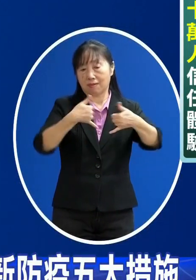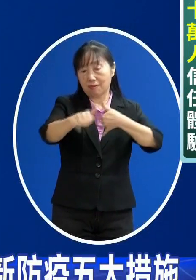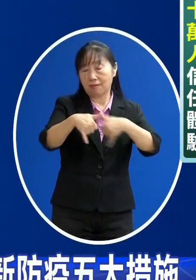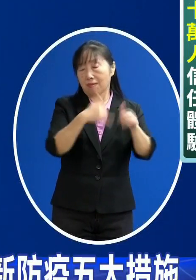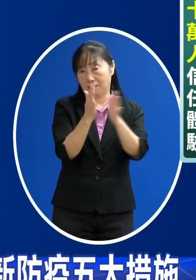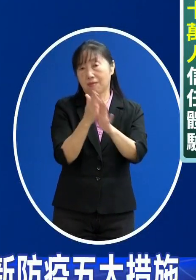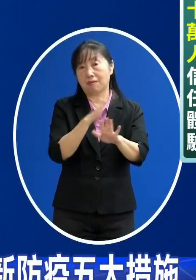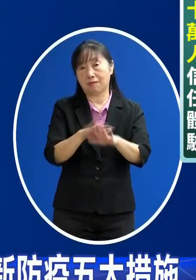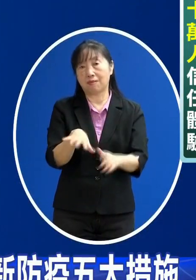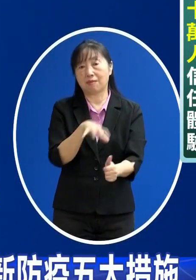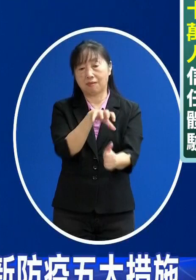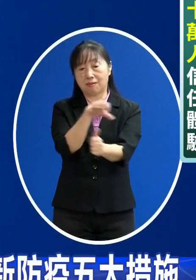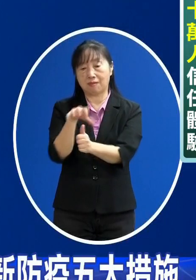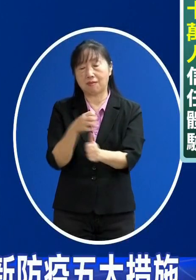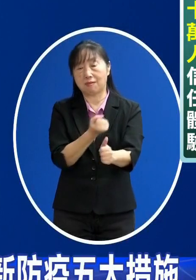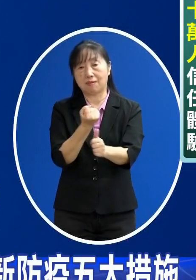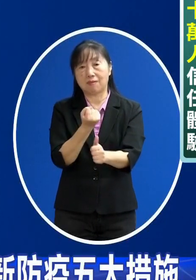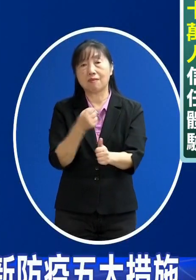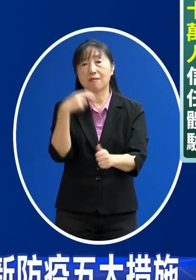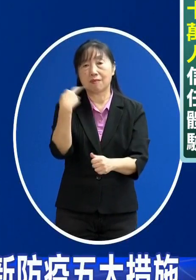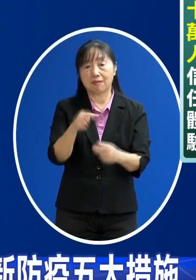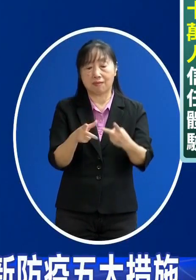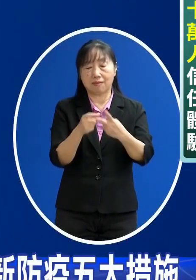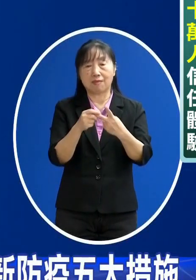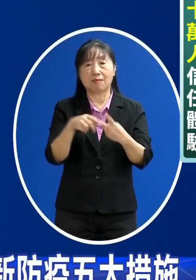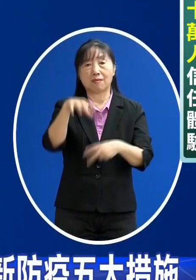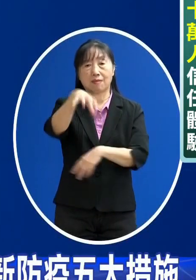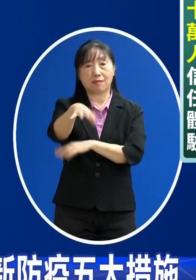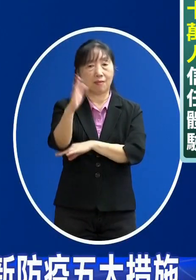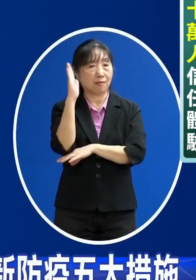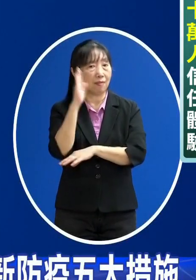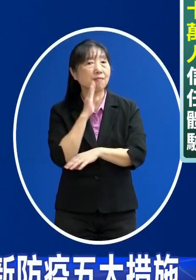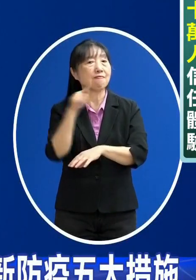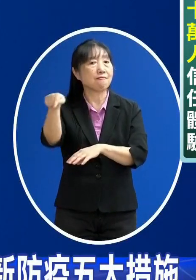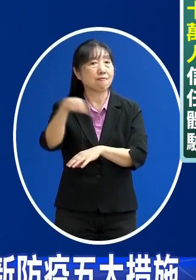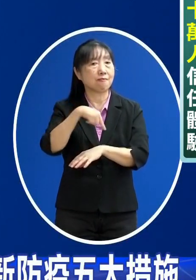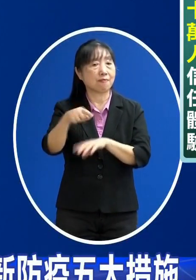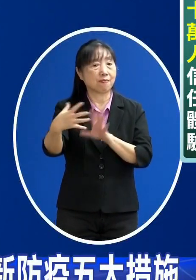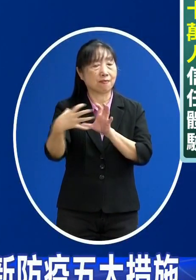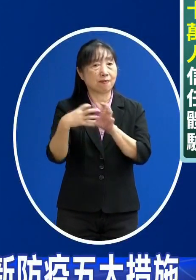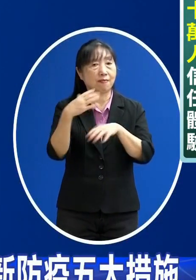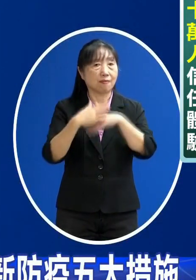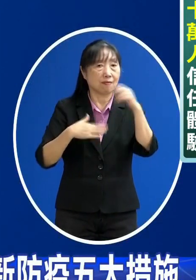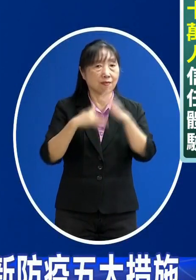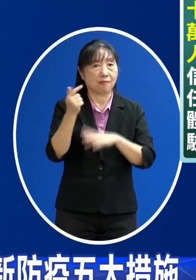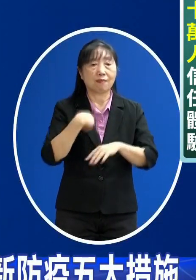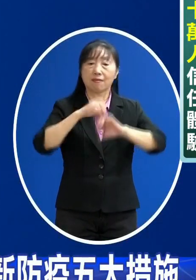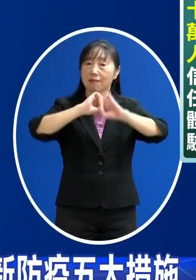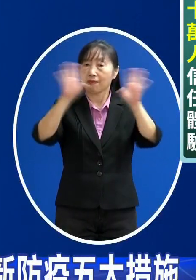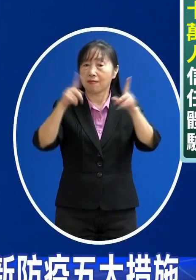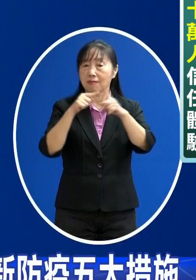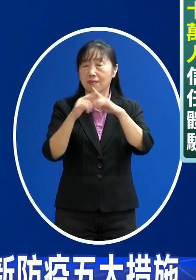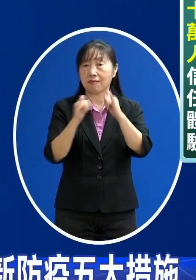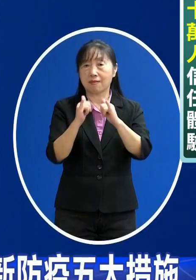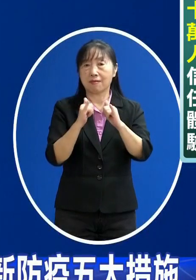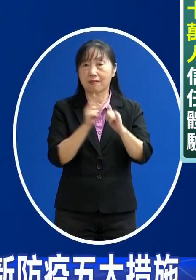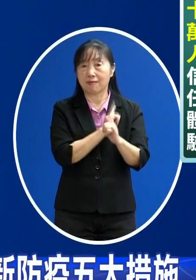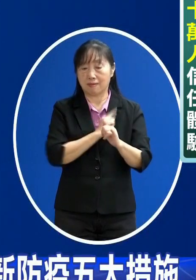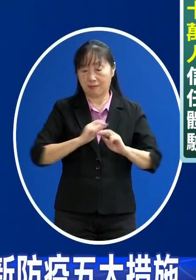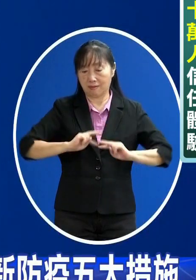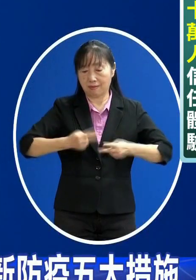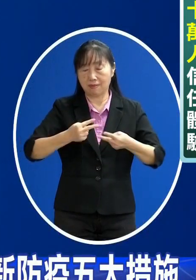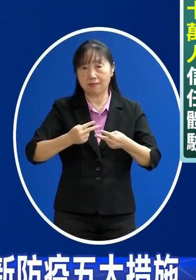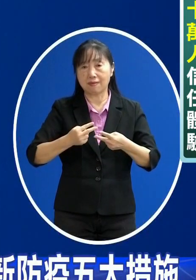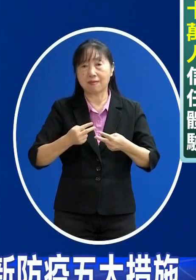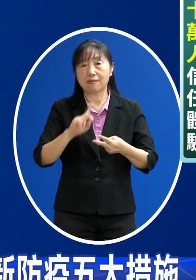为。那第二个部分会跟地方政府一起合作，那也呼吁我们的民众可能要调整一下目前